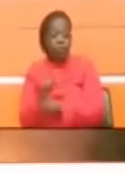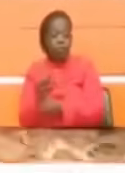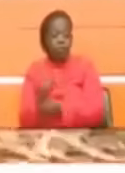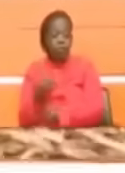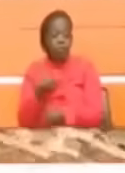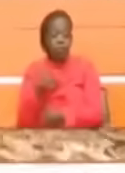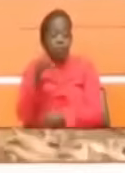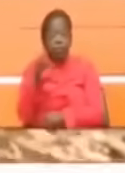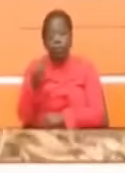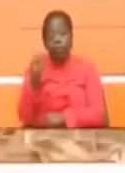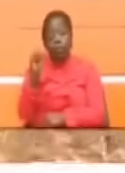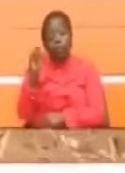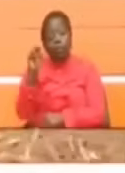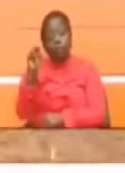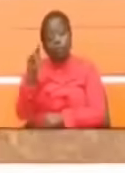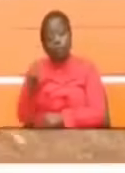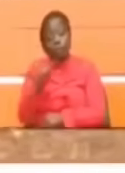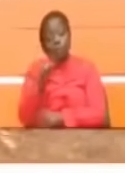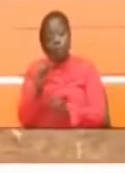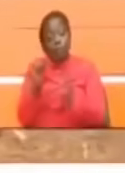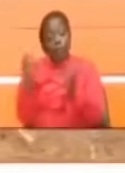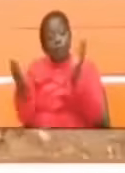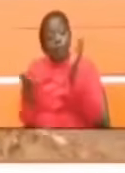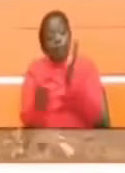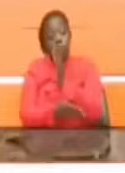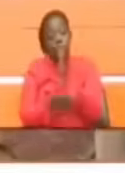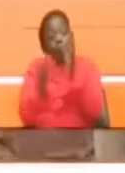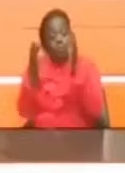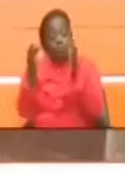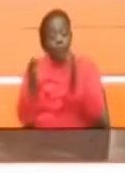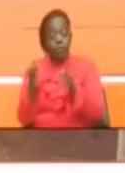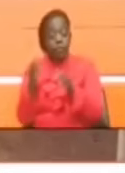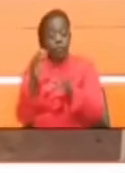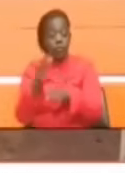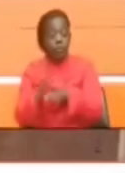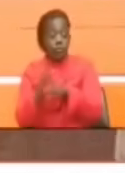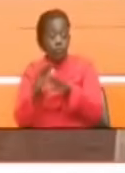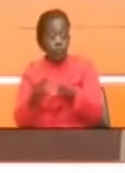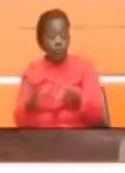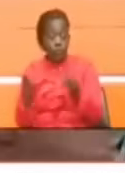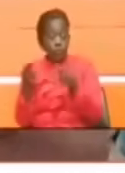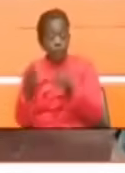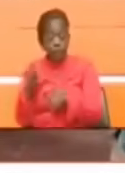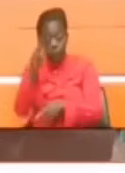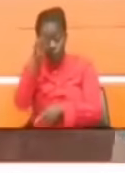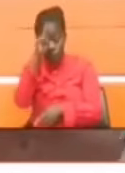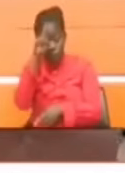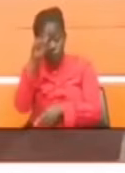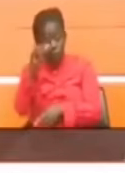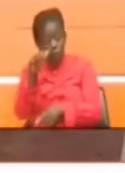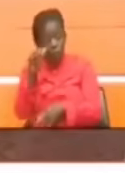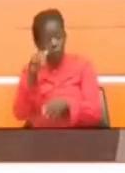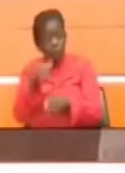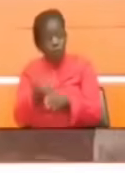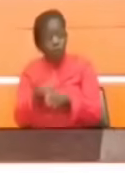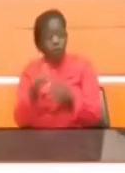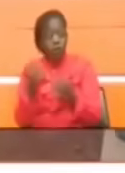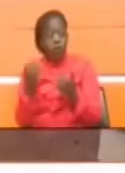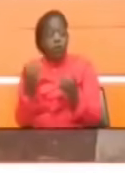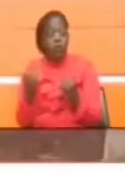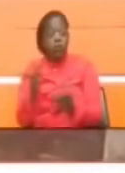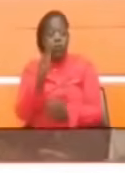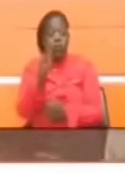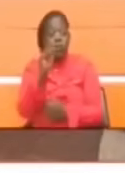Vanenza Paul Yenza abadde bazze okusaawa ebintu ku ttaka. Bino bibadde ku kyalo Kanyogoga ekisangibwa mu Watuba Town